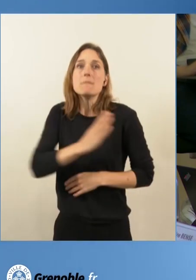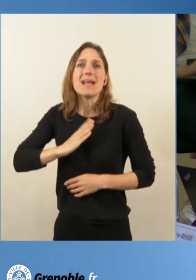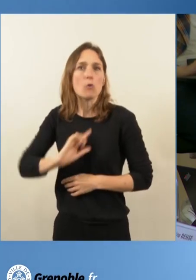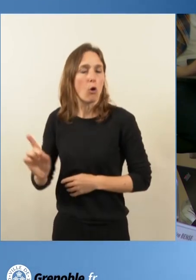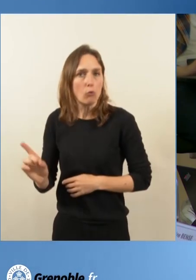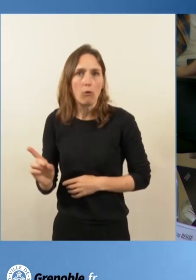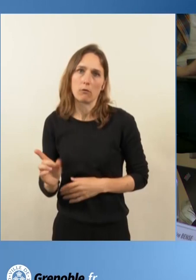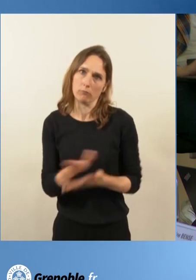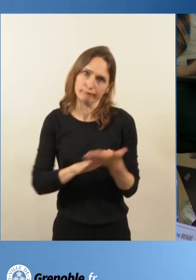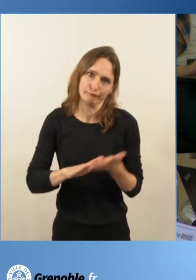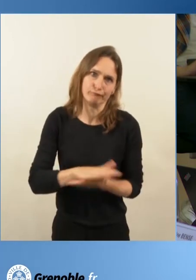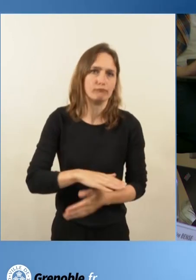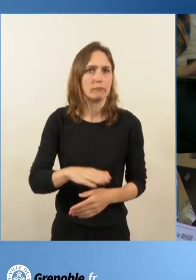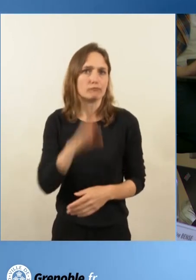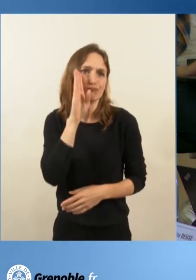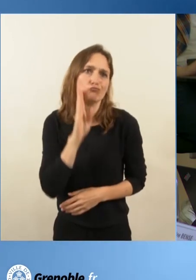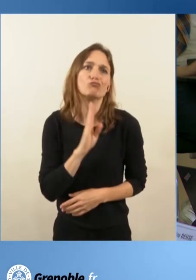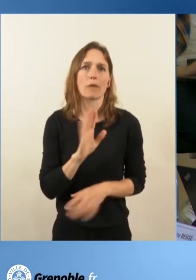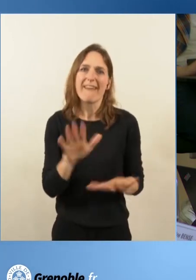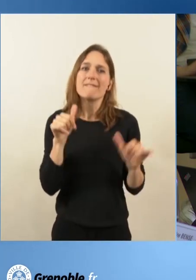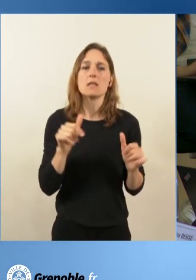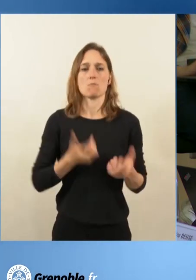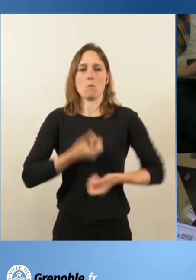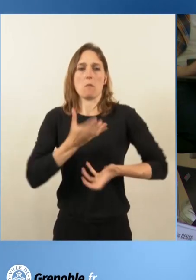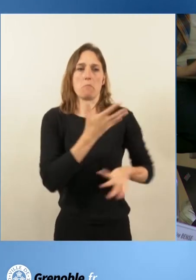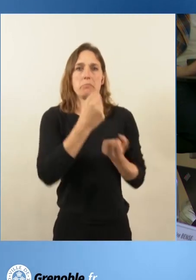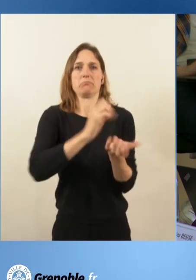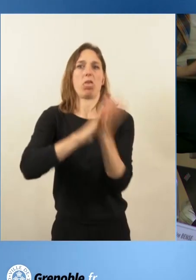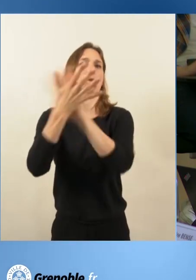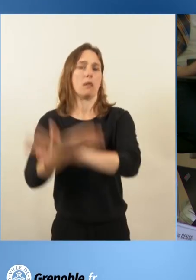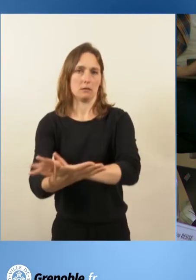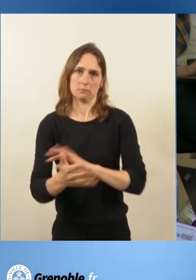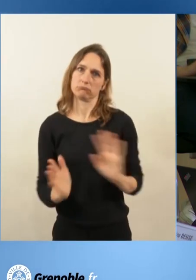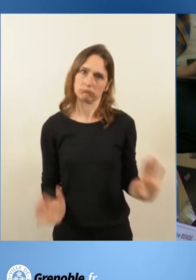transposer voir dernière mes propos